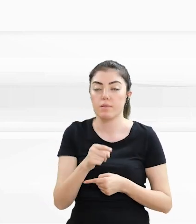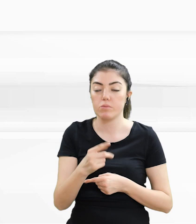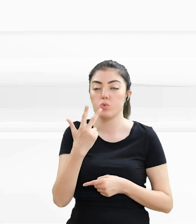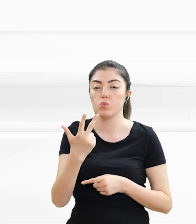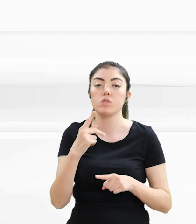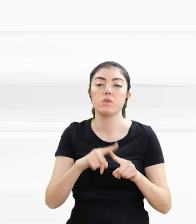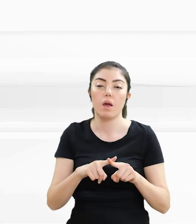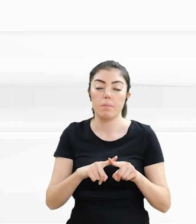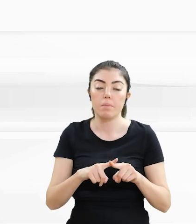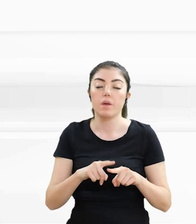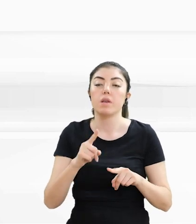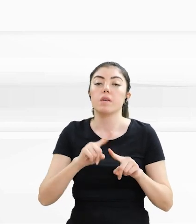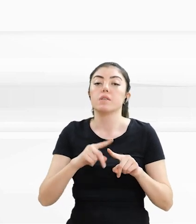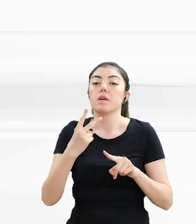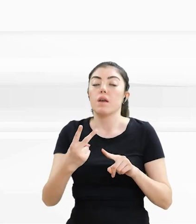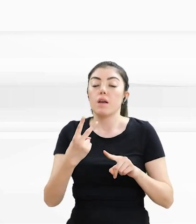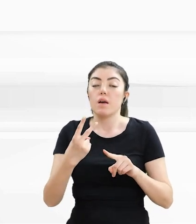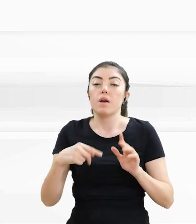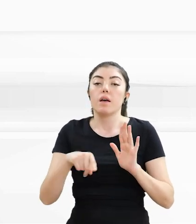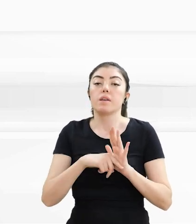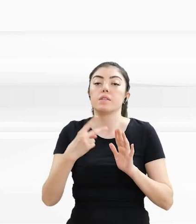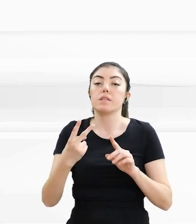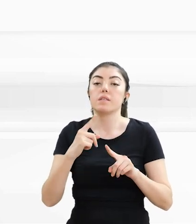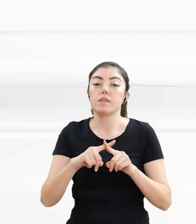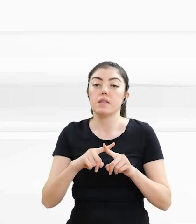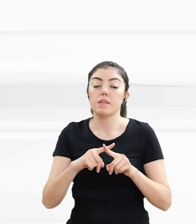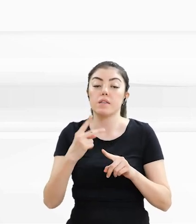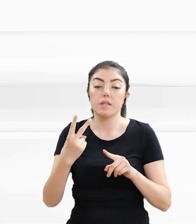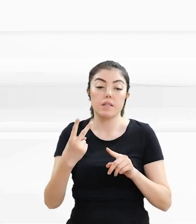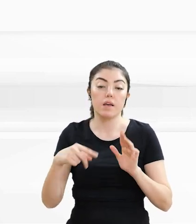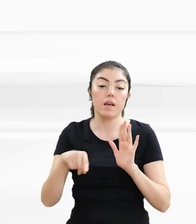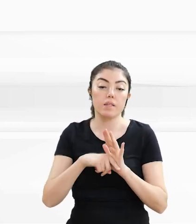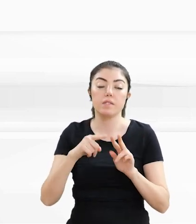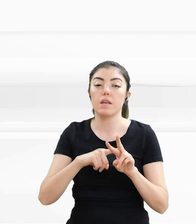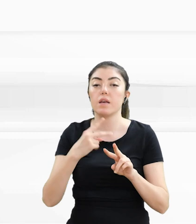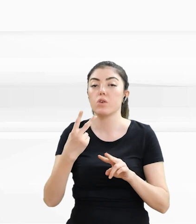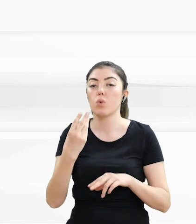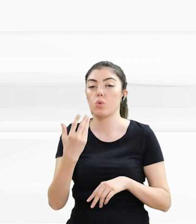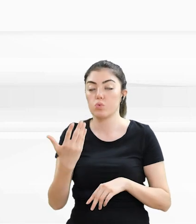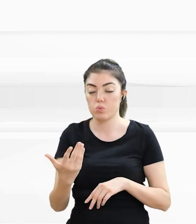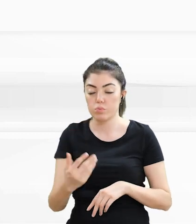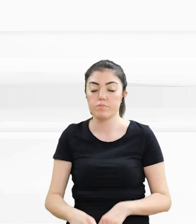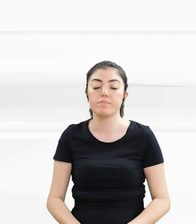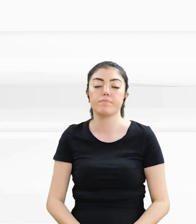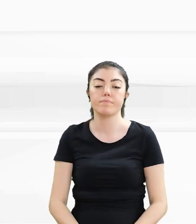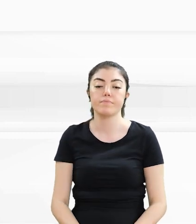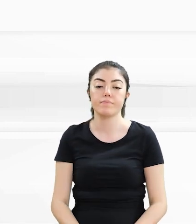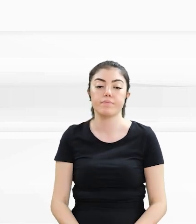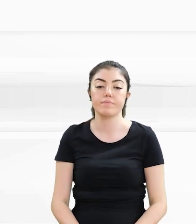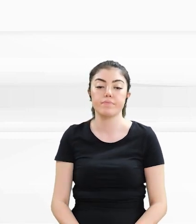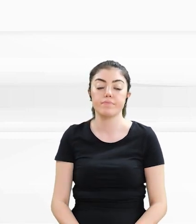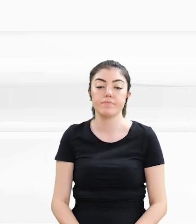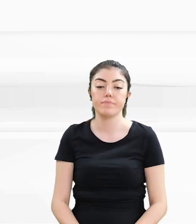üç Çarpı x kare eksi ikisi artı y kare olmuş olduk Yani bir diğer ifadeyle